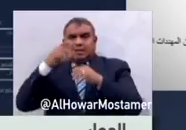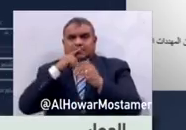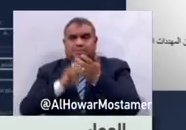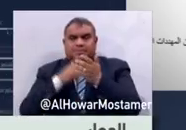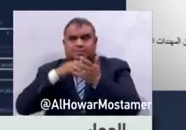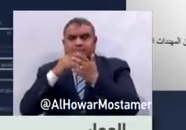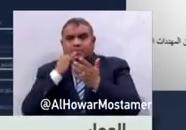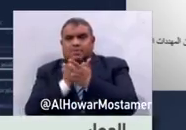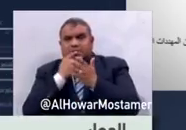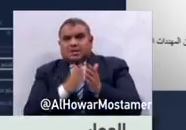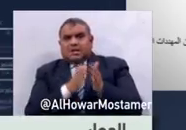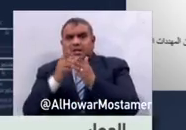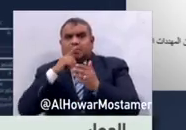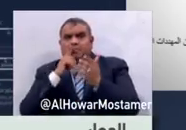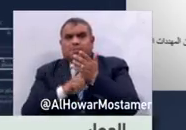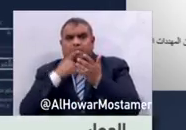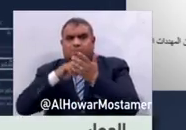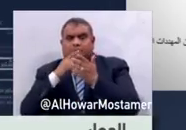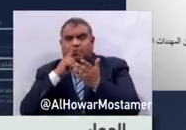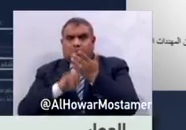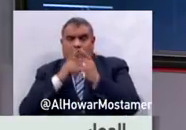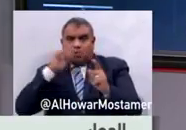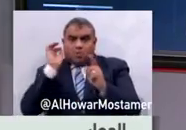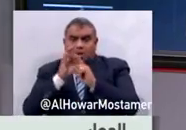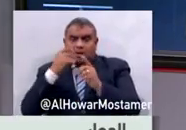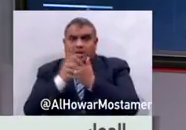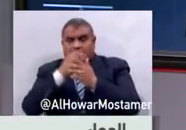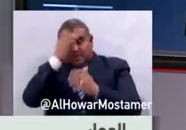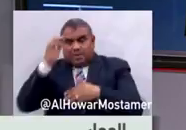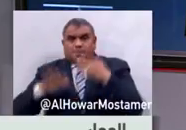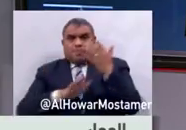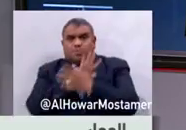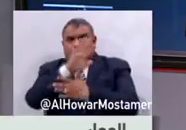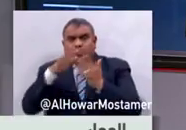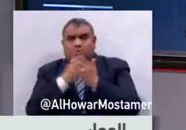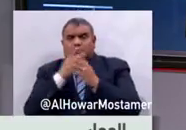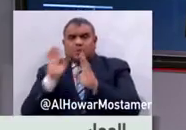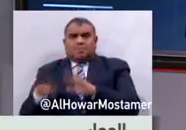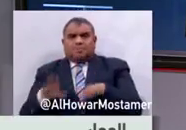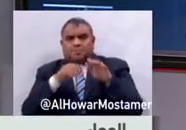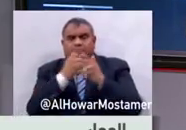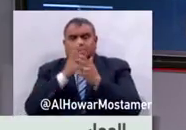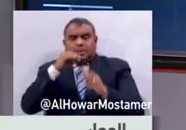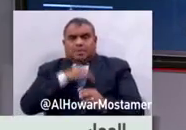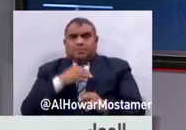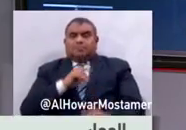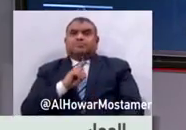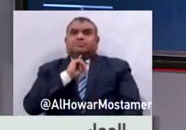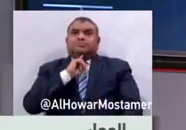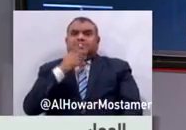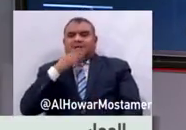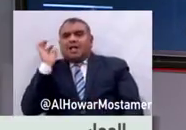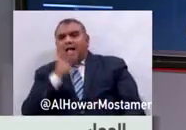جانبا من جوانب الحياة إلا ولامسته، خصوصا وقت الأزمات كونها بتلامس هموم الناس